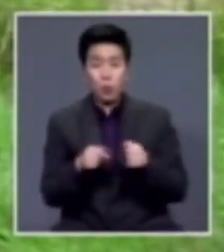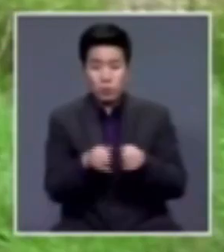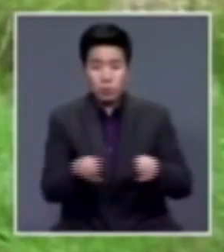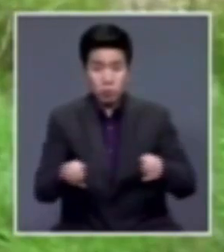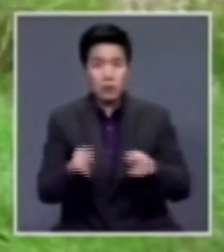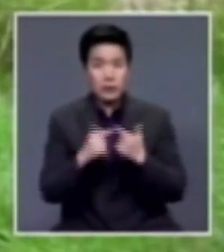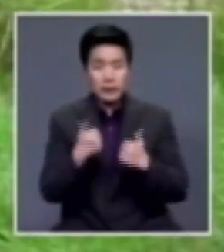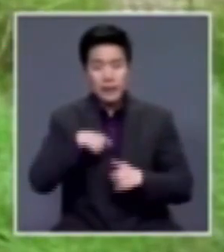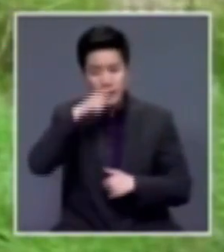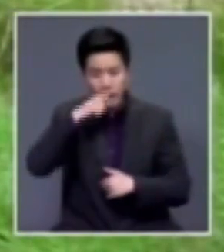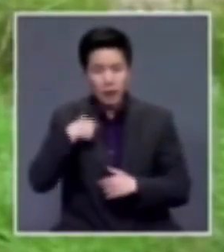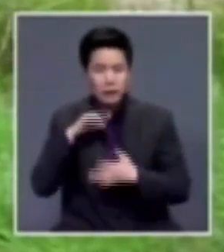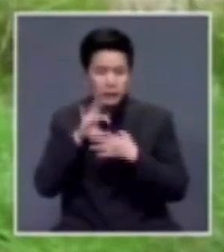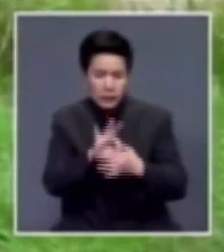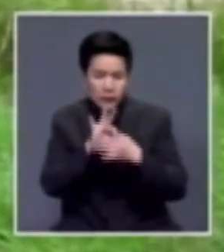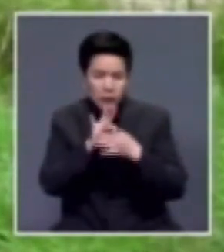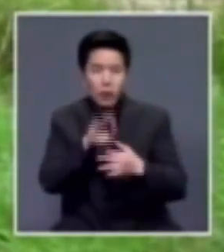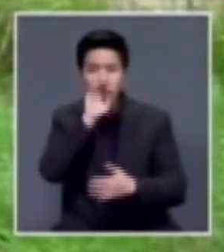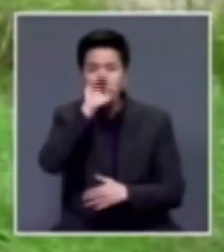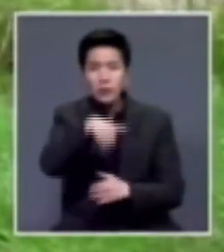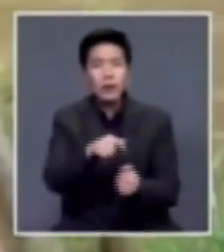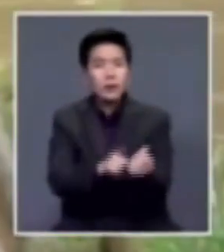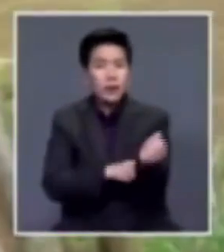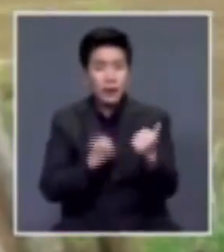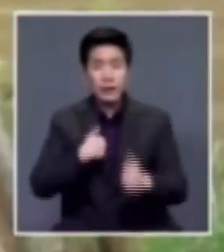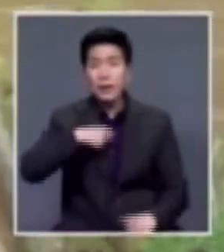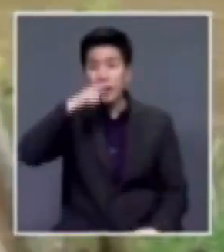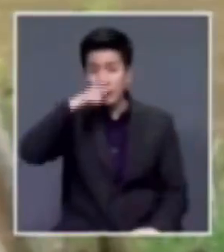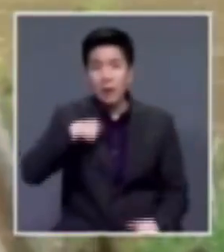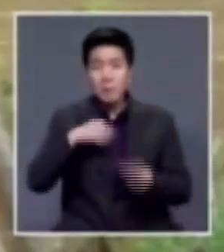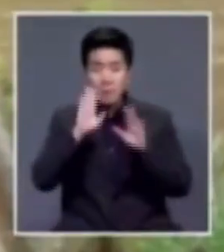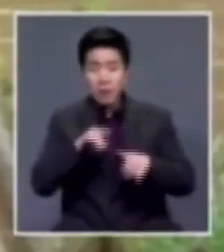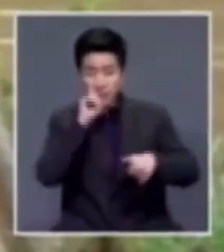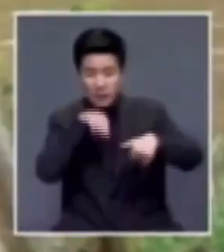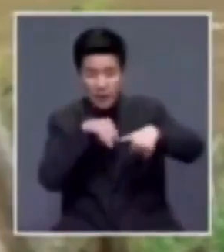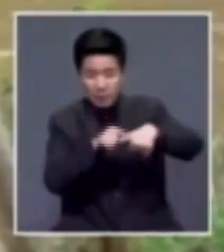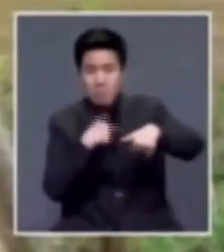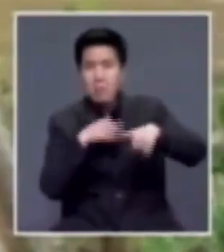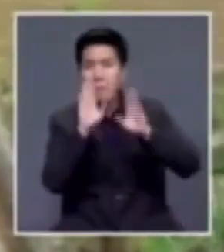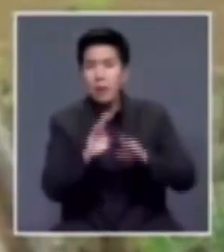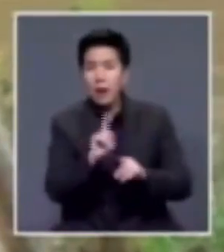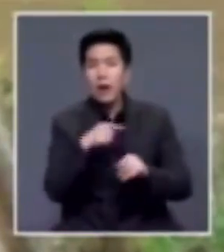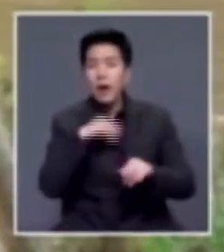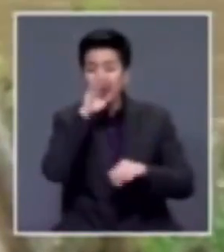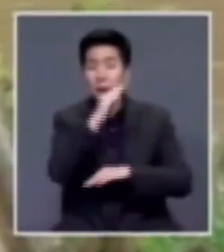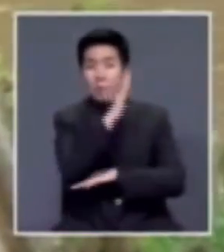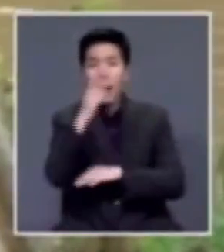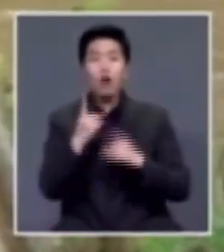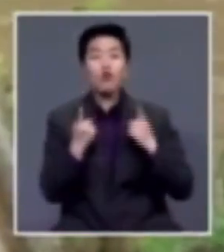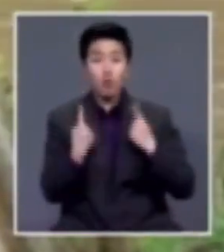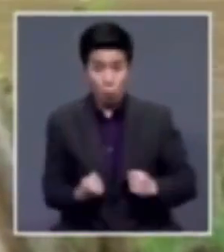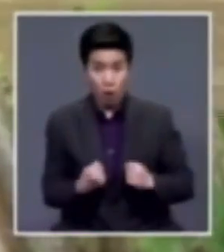ไทยนั้นมีความผูกพันกับช้างมายาวนานภาษาไทยจึงมีลักษณะนามสำหรับช้างแตกต่างกันเช่นช้างป่าเรียกว่าตั